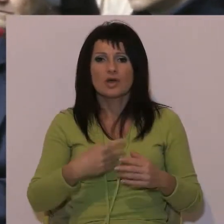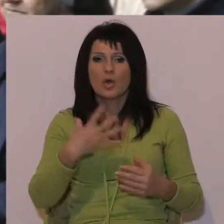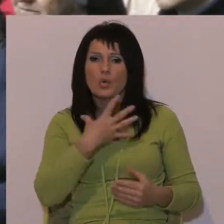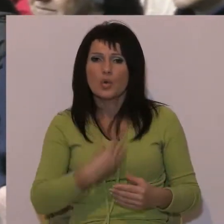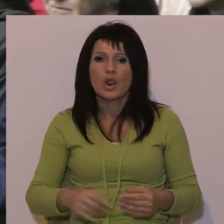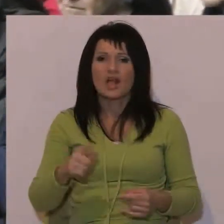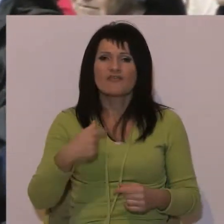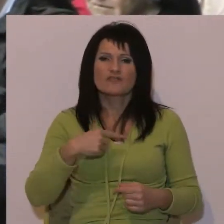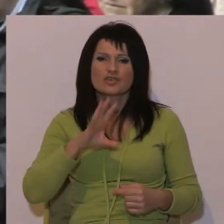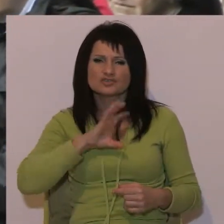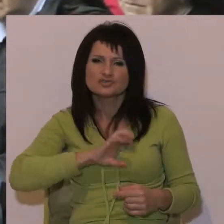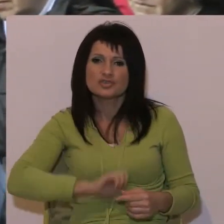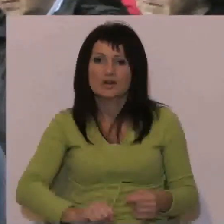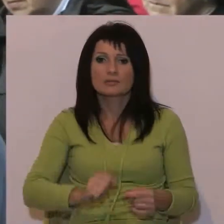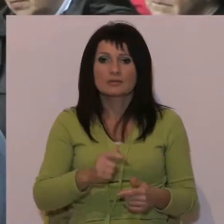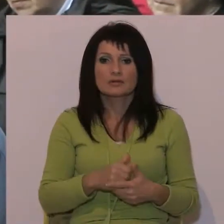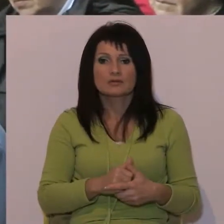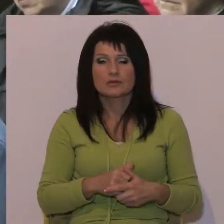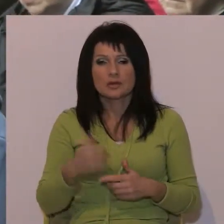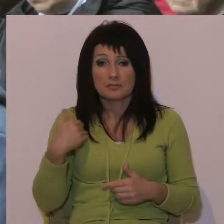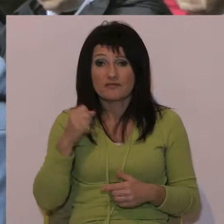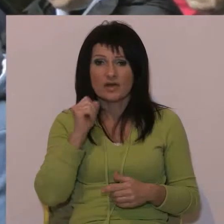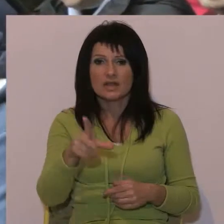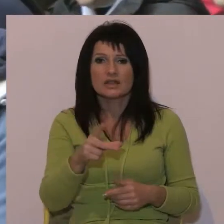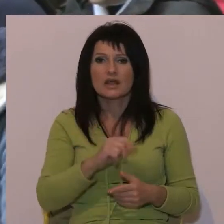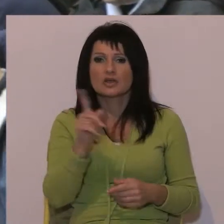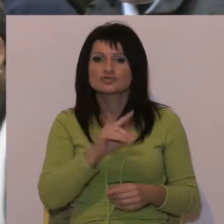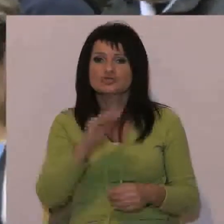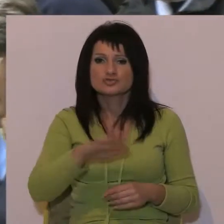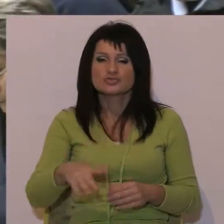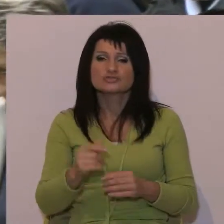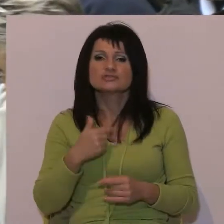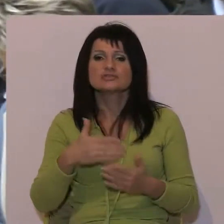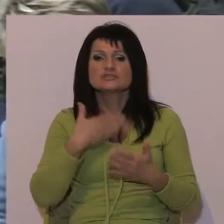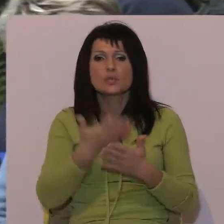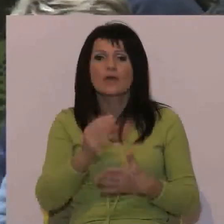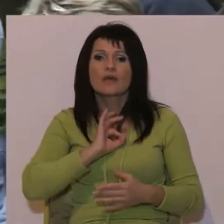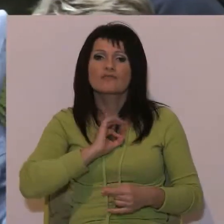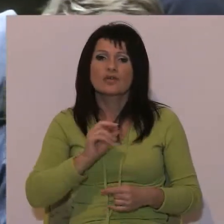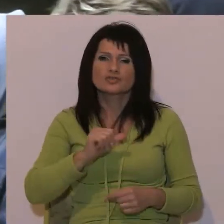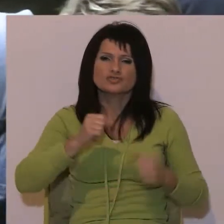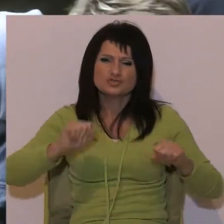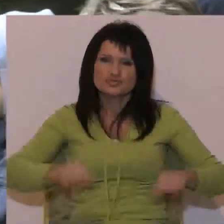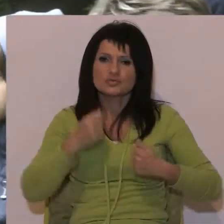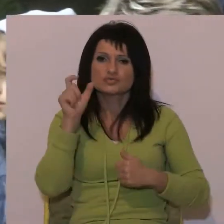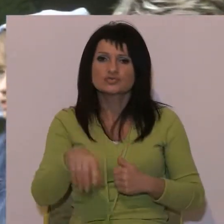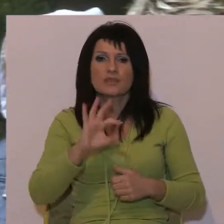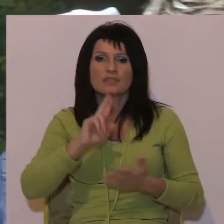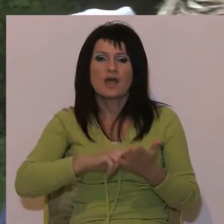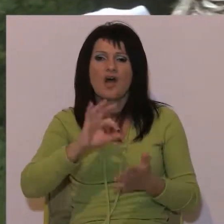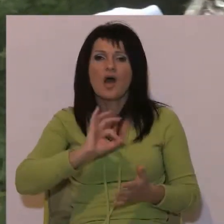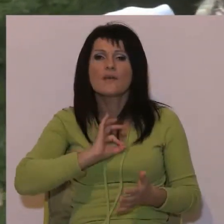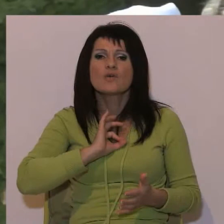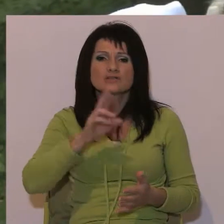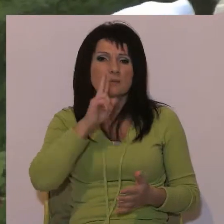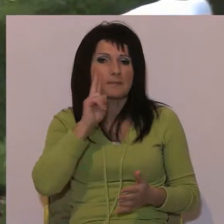w cierpieniu. Bywa tak, drodzy moi, że dzieci składają ciężki krzyż na własną matkę i ojca, a